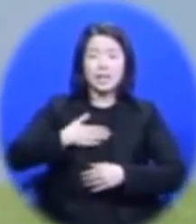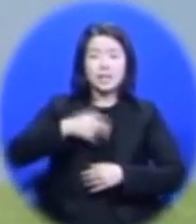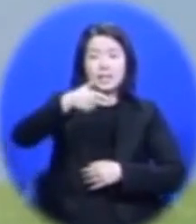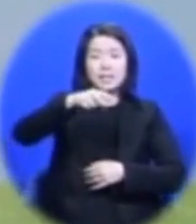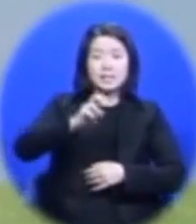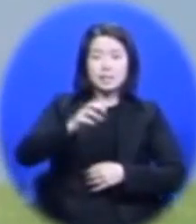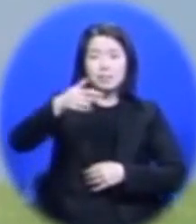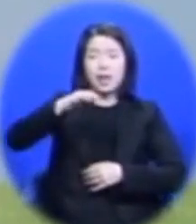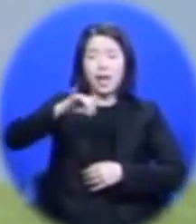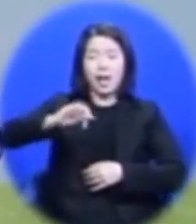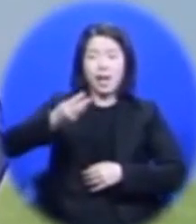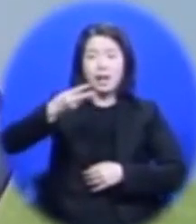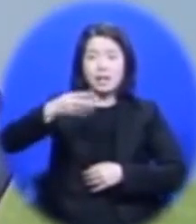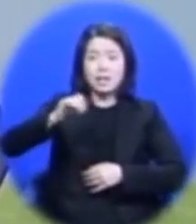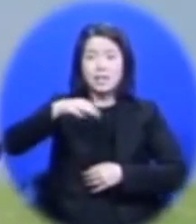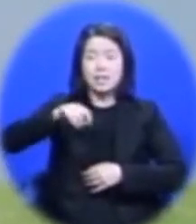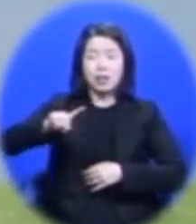선교사님,